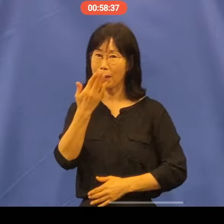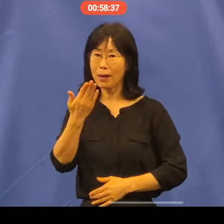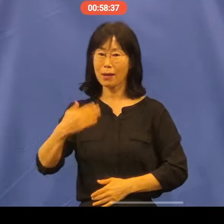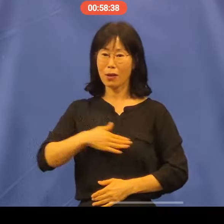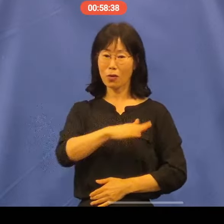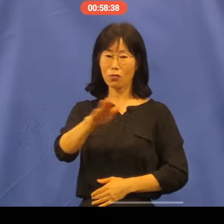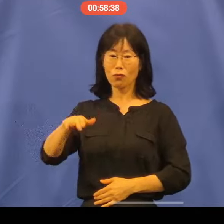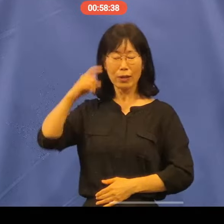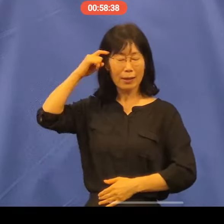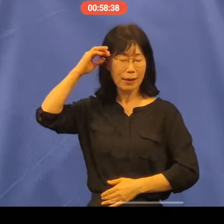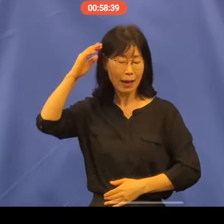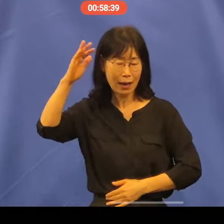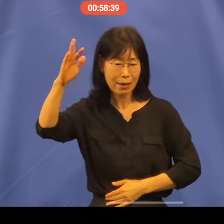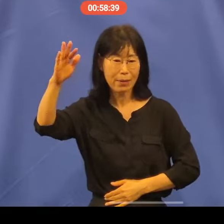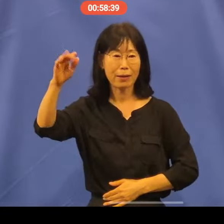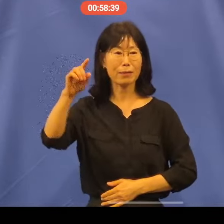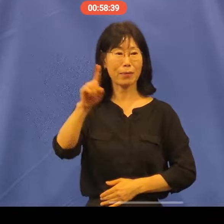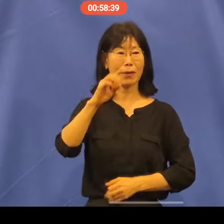된다는 거예요.